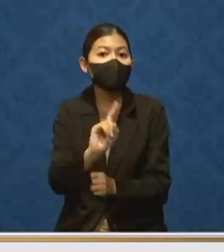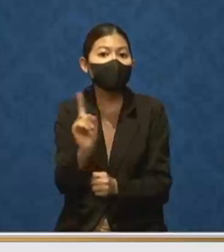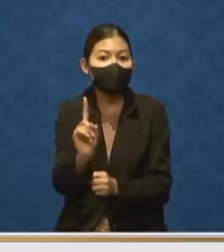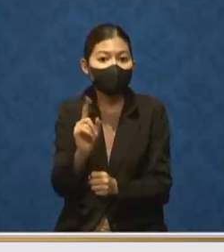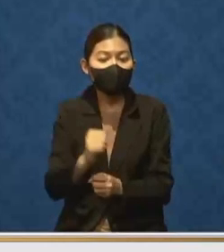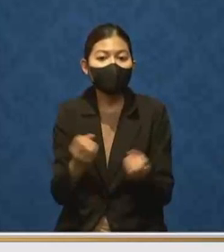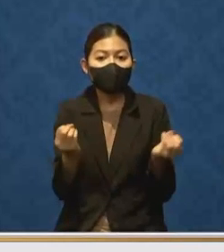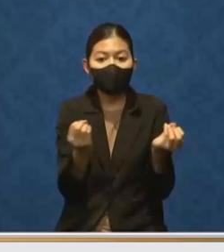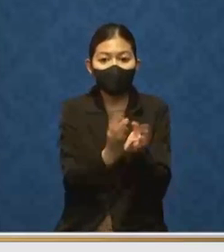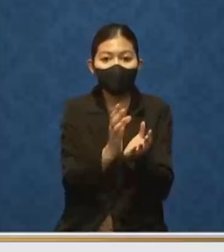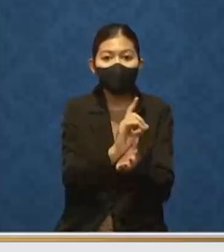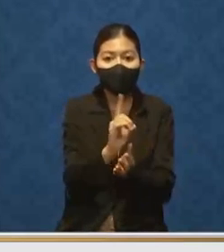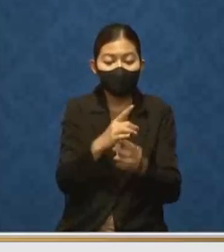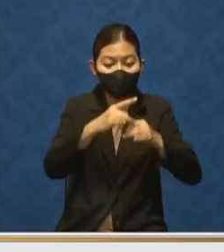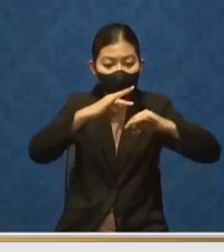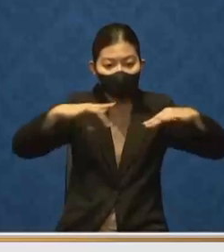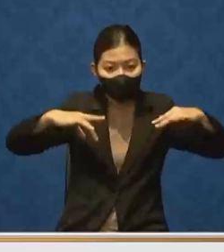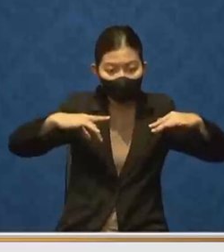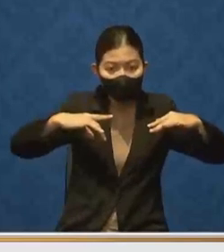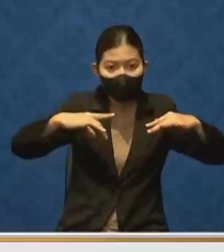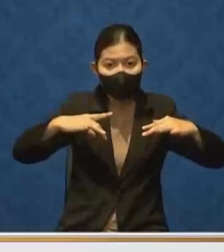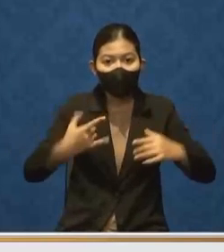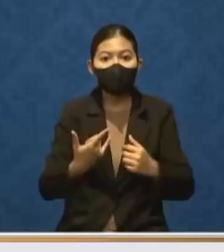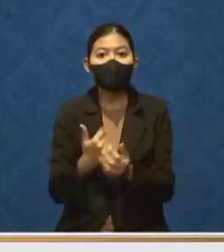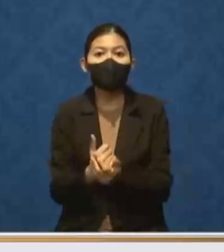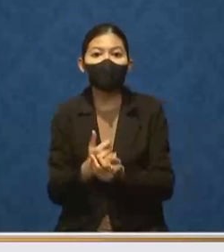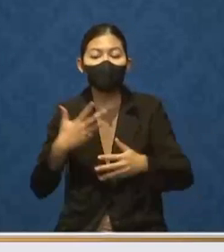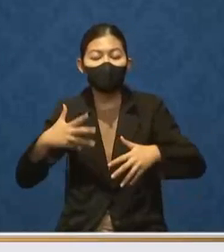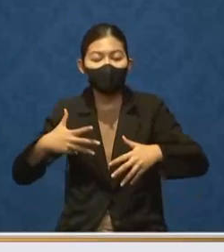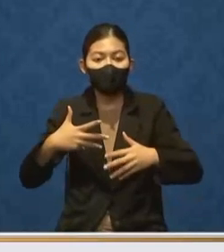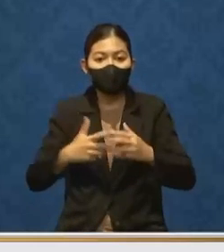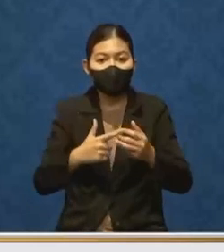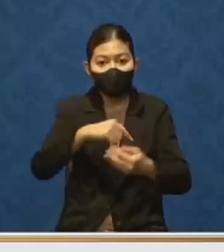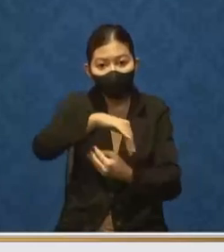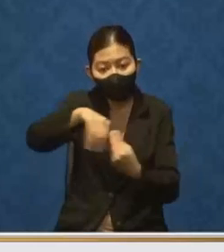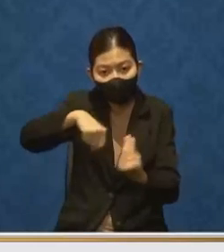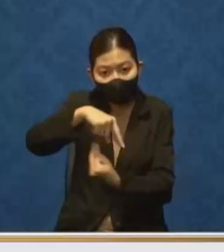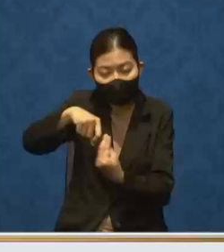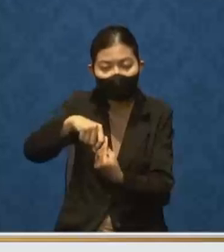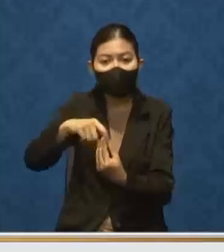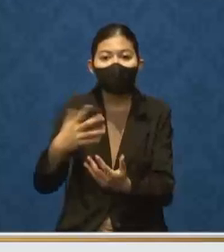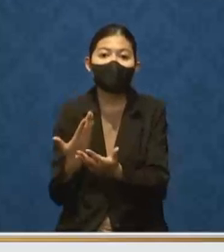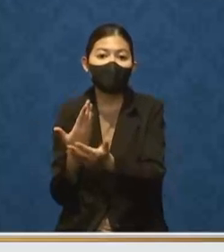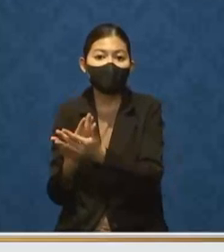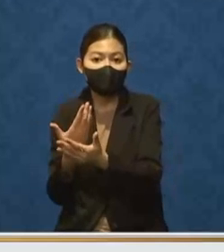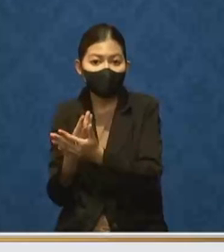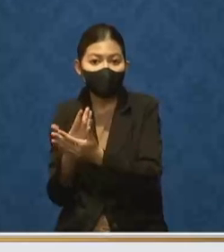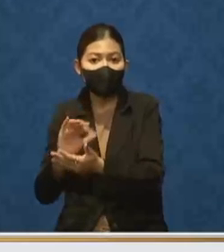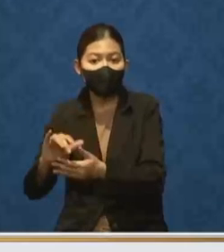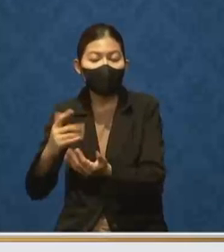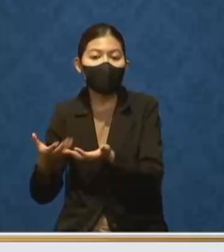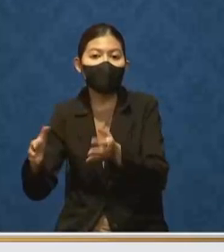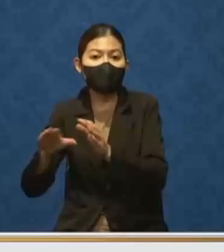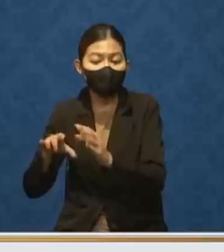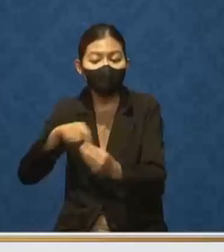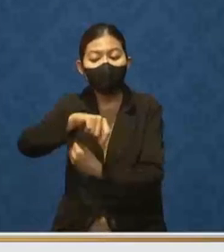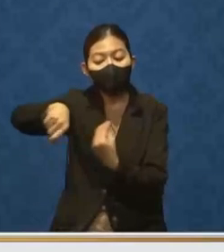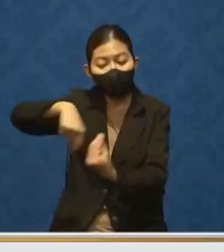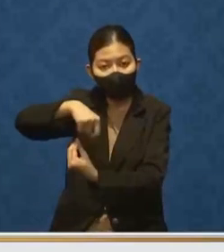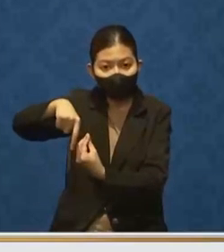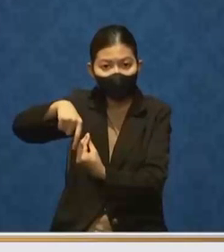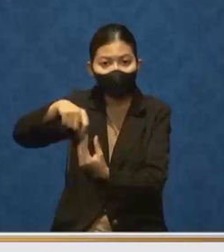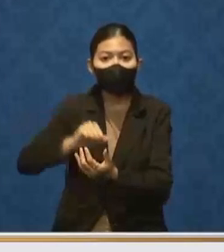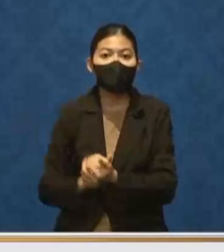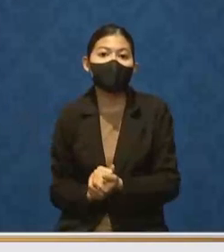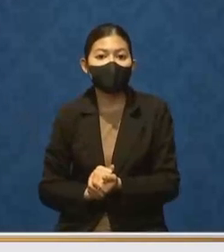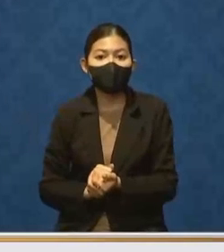บของสถานการณ์ความขัดแย้งทางภูมิรัฐศาสตร์เงื่อนไขด้านฐานะการเงินของภาคครัวเรือนและภาคธุรกิจการกลาย